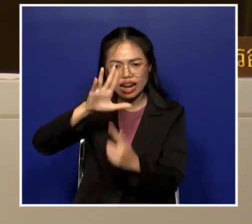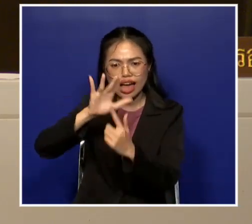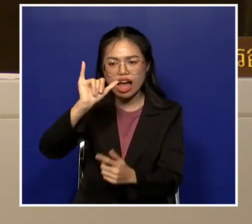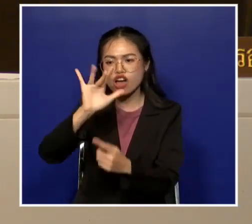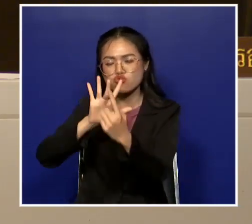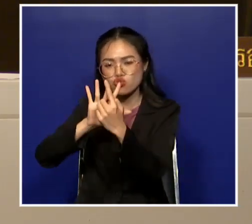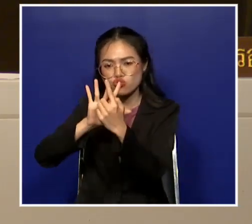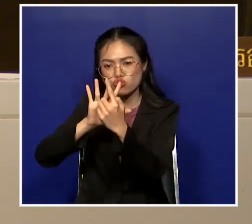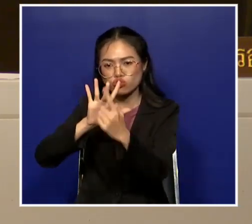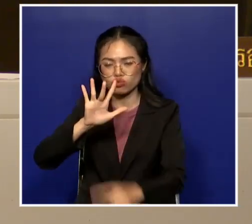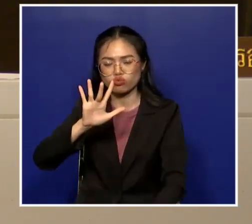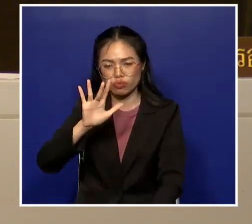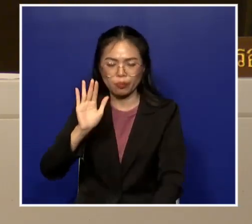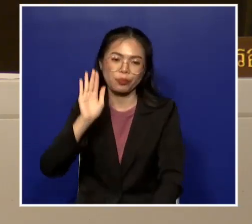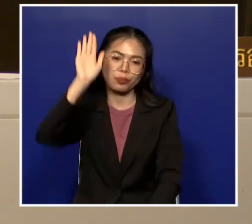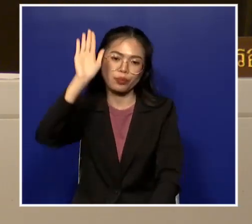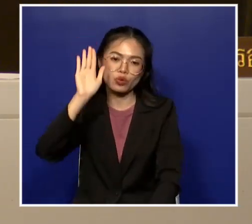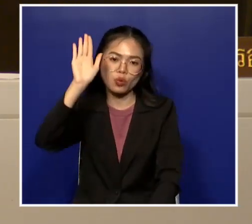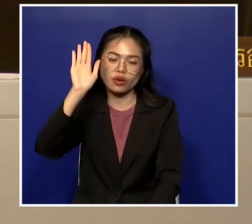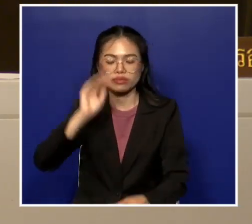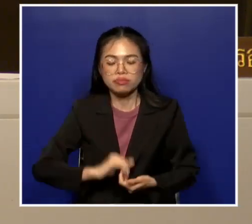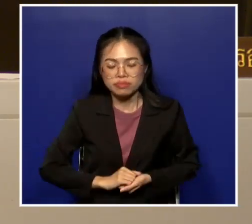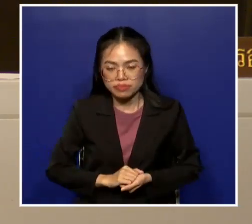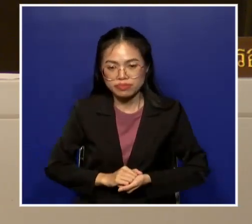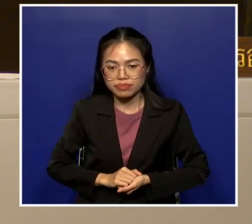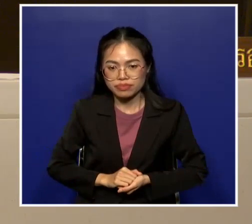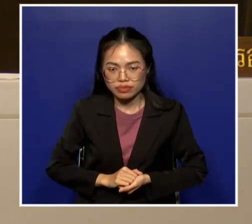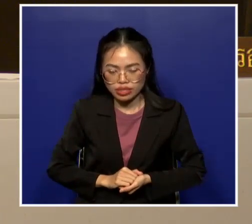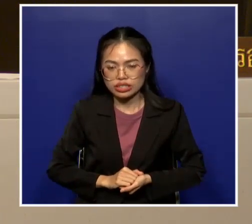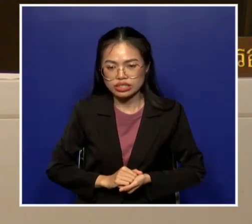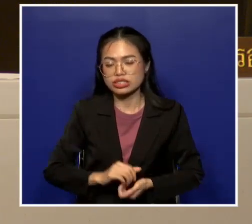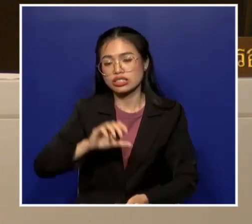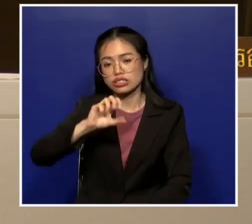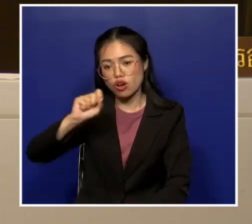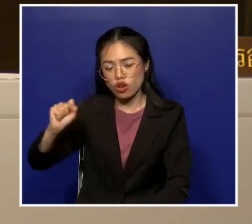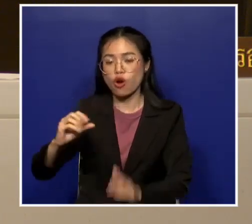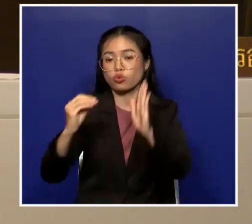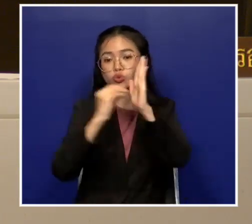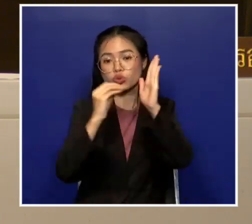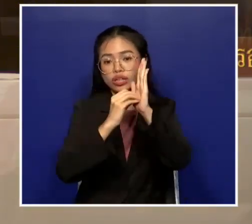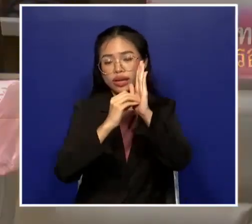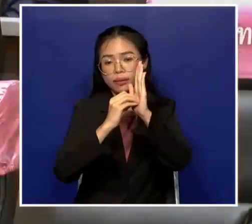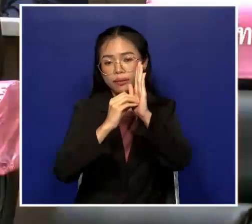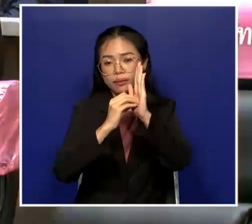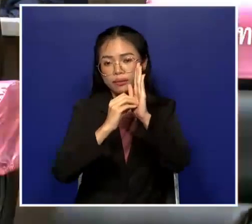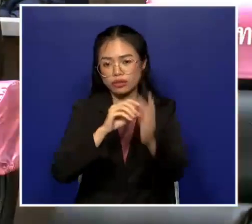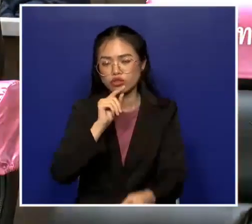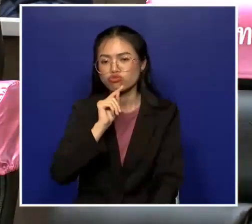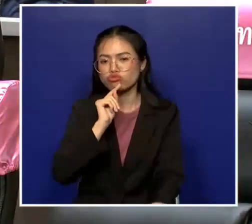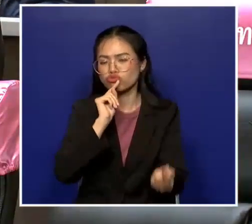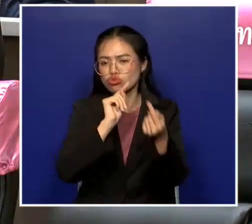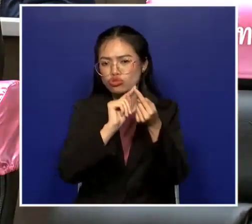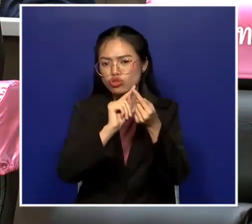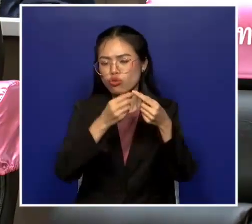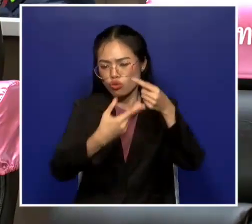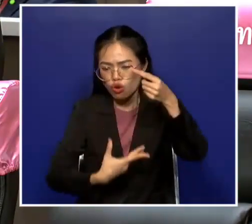านที่เคารพครับกระผมจิรายุห่วงทรัพย์สมาชิกสภาผู้แทนราษฎรกรุงเทพมหานคร ประท้วงท่านประธานในข้อ9นะครับแต่ผมก็เข้าใจนะครับว่าเข